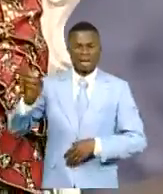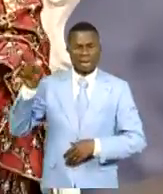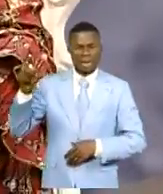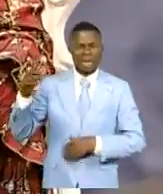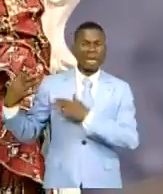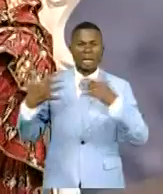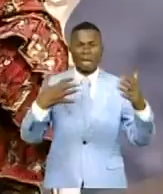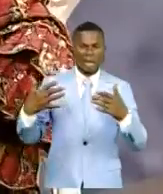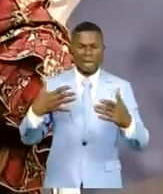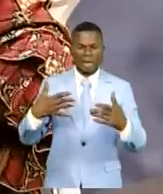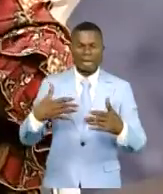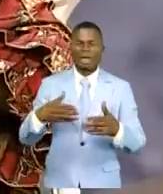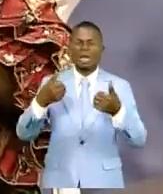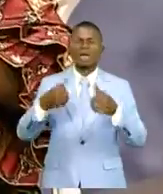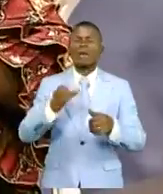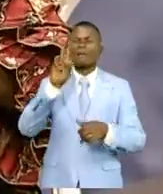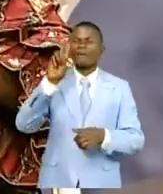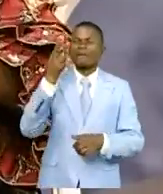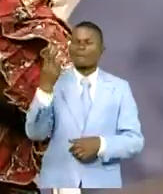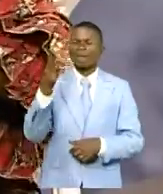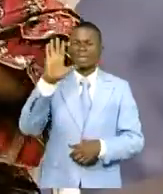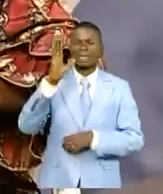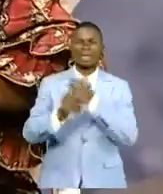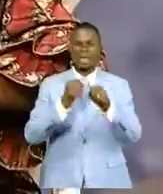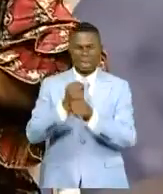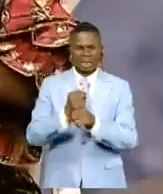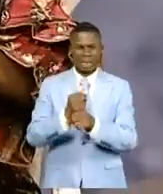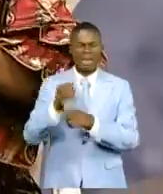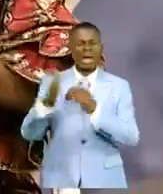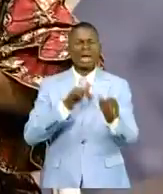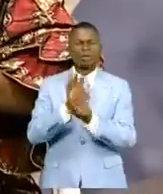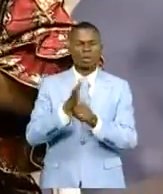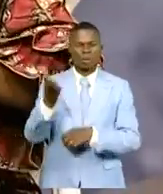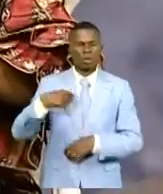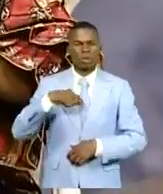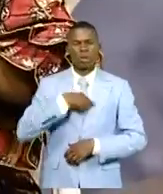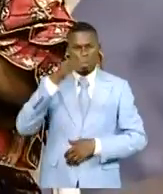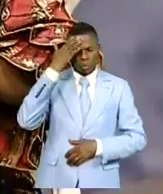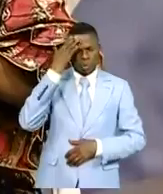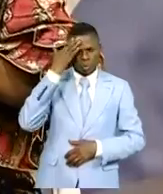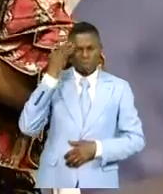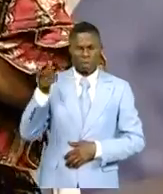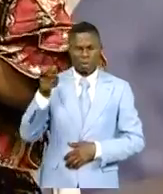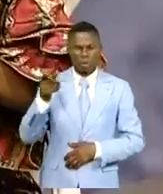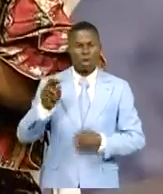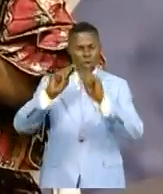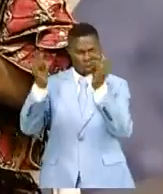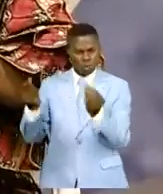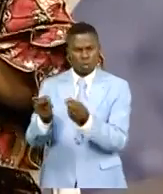de... qui dure depuis 25 ans, elle a beaucoup de ramifications. Nous savons qu'il y a des